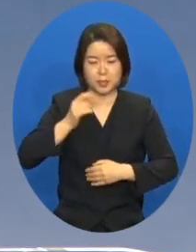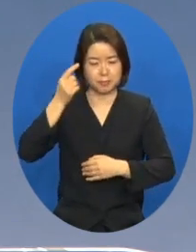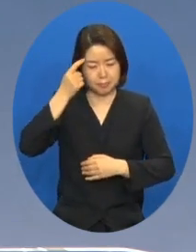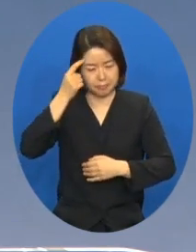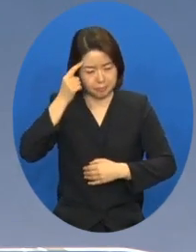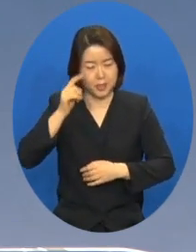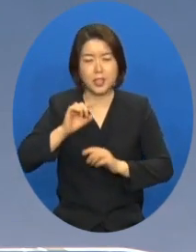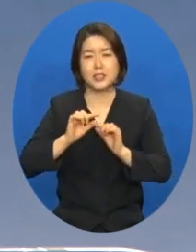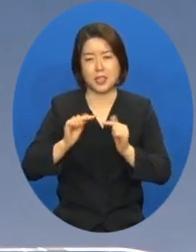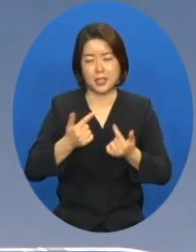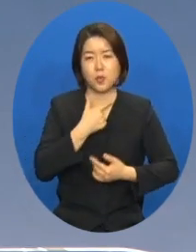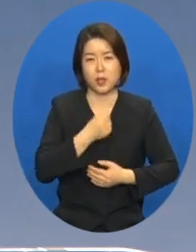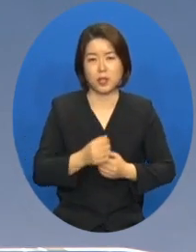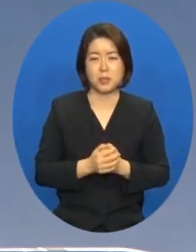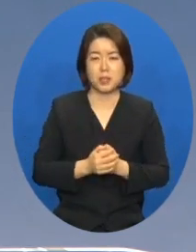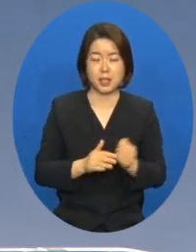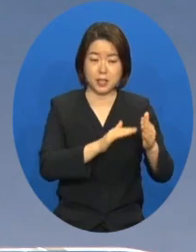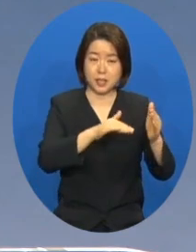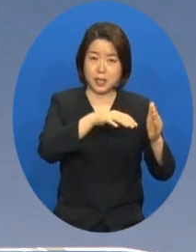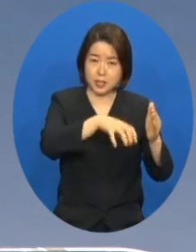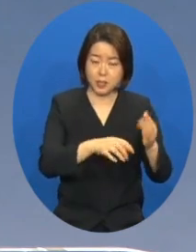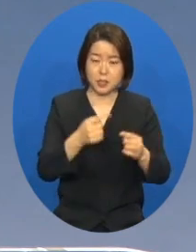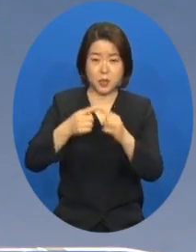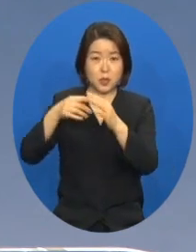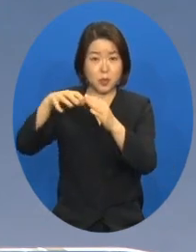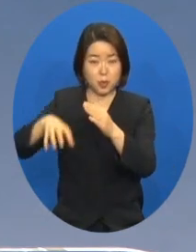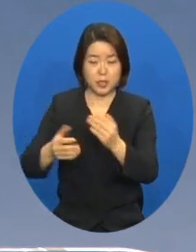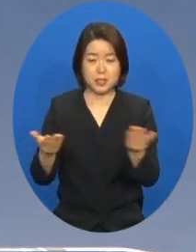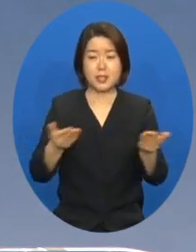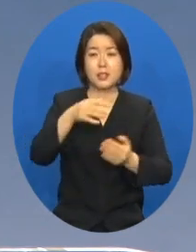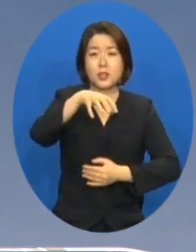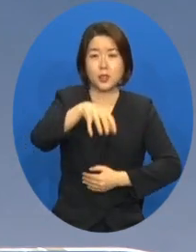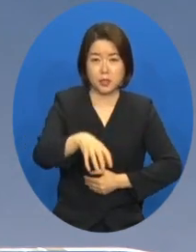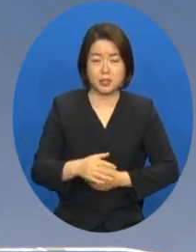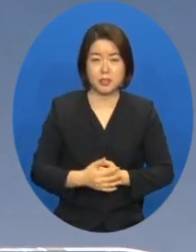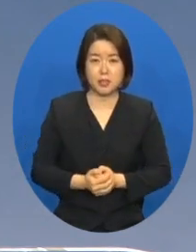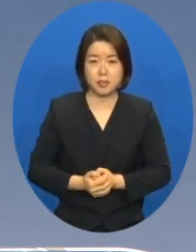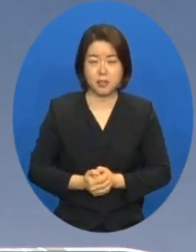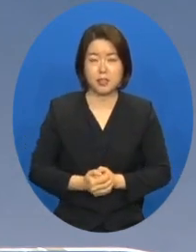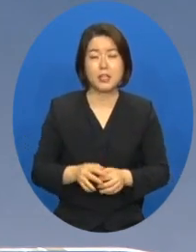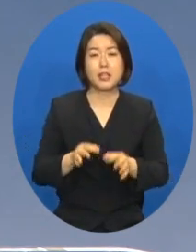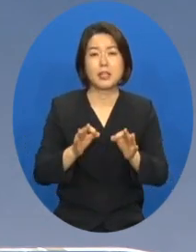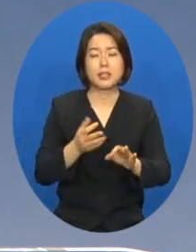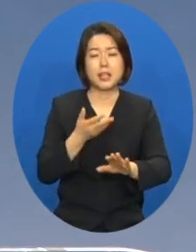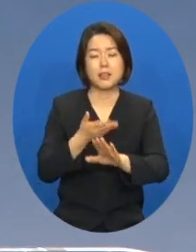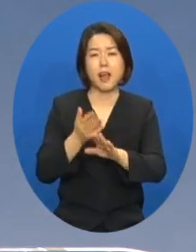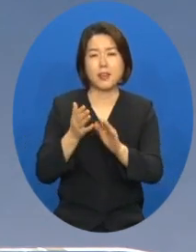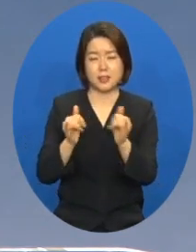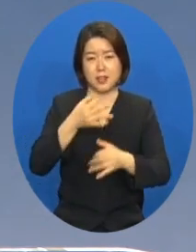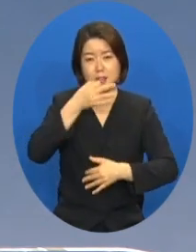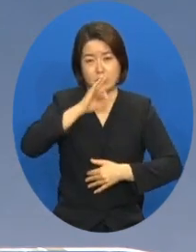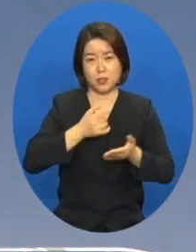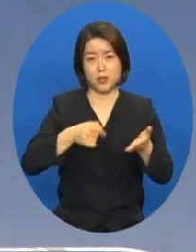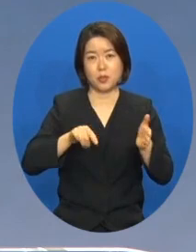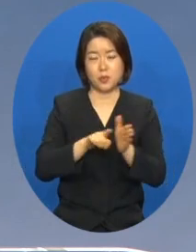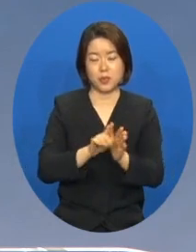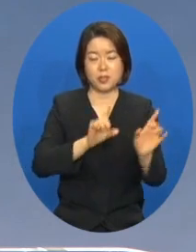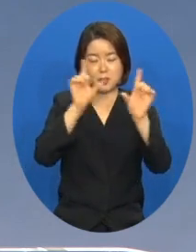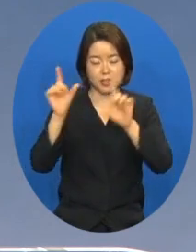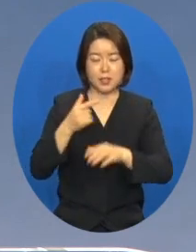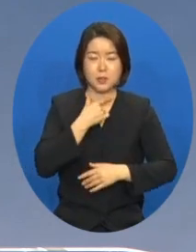되기를 원합니다. 가정에서, 교회에서, 일터에서 이제는 다른 사람의 유익을 위해서